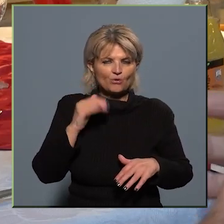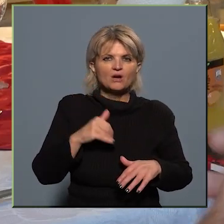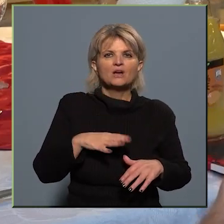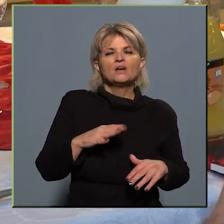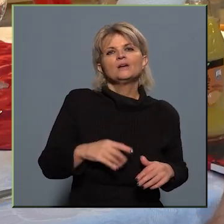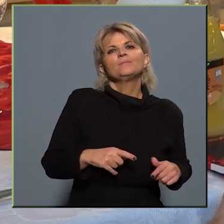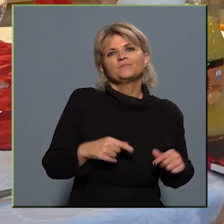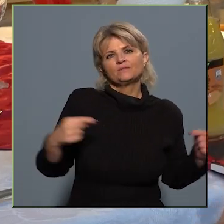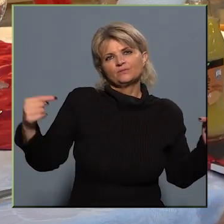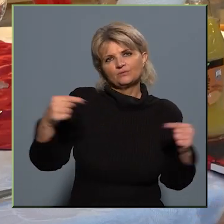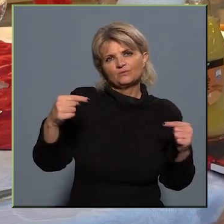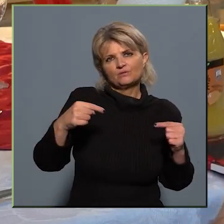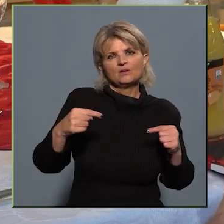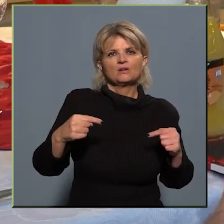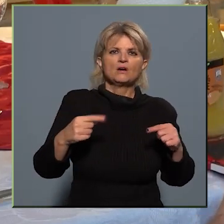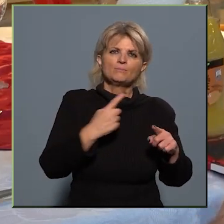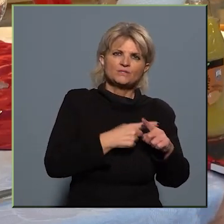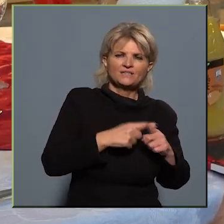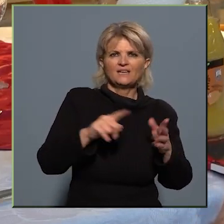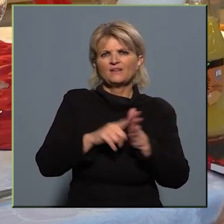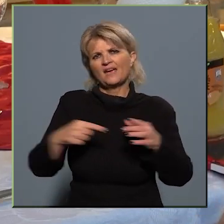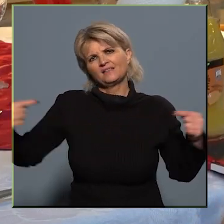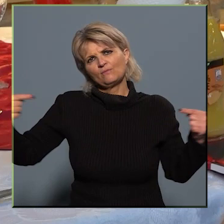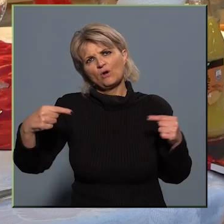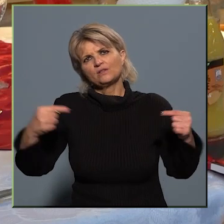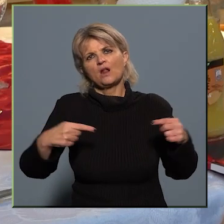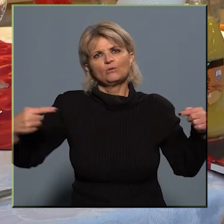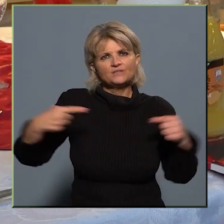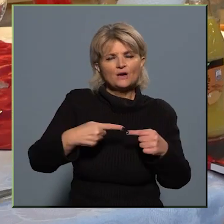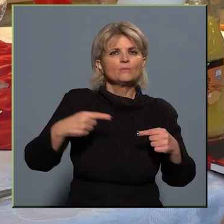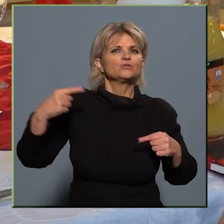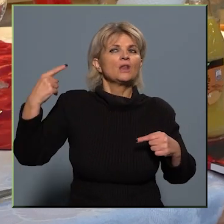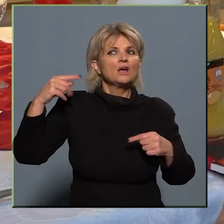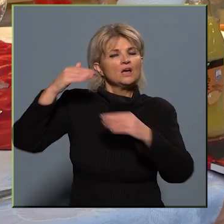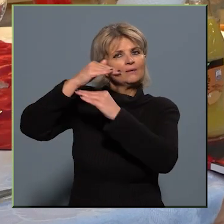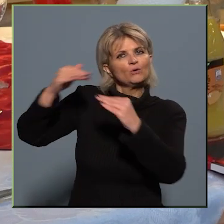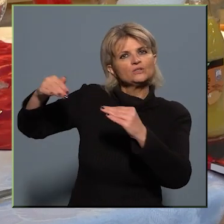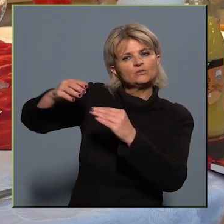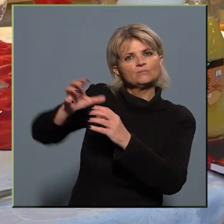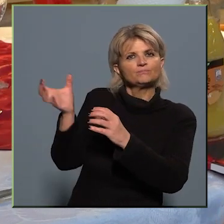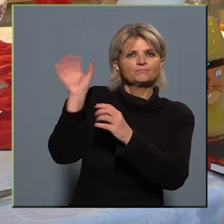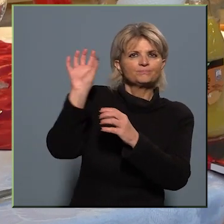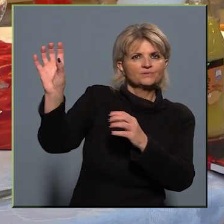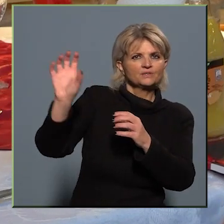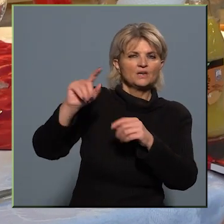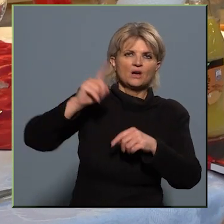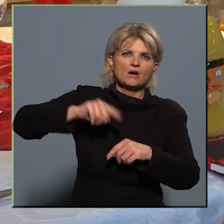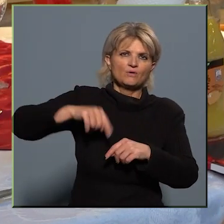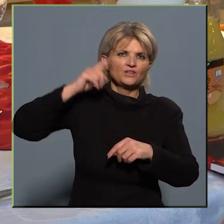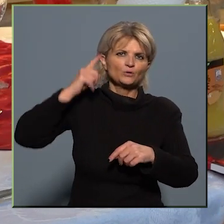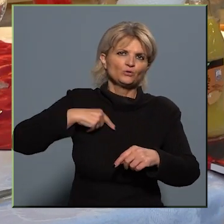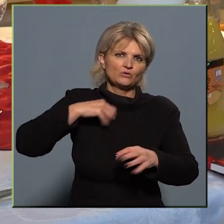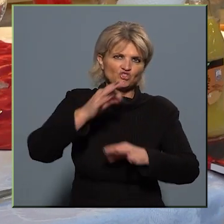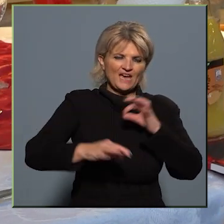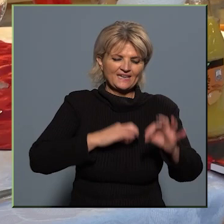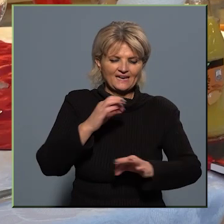katótelep volt, azt hiszem, ha jól emlékszem, falon egy polcon, és akkor azt lehetett havonta cserélni egy megadott helyen,